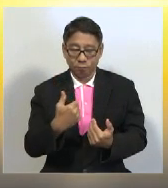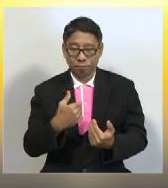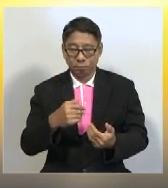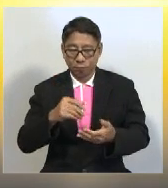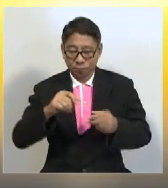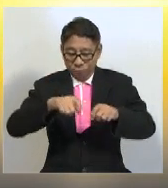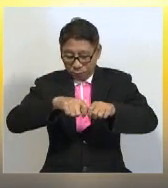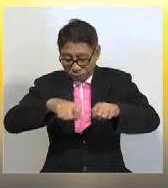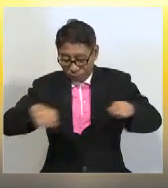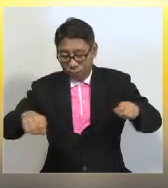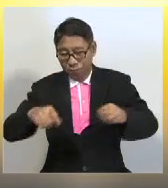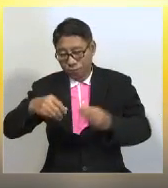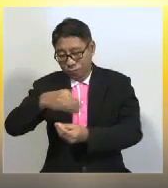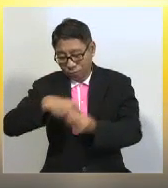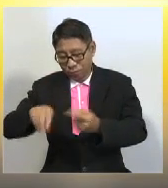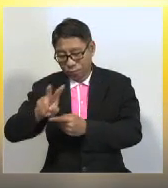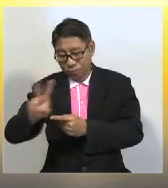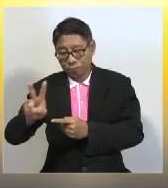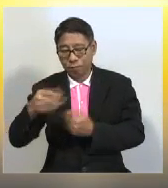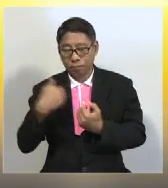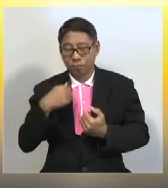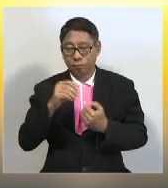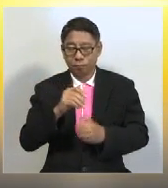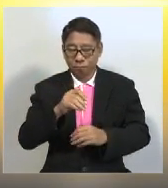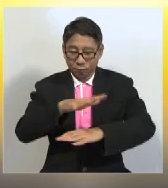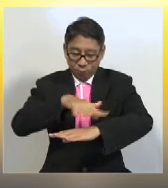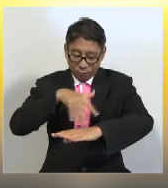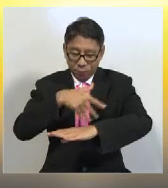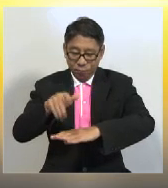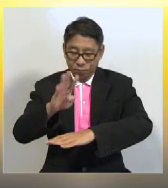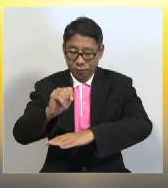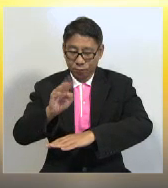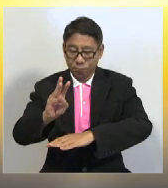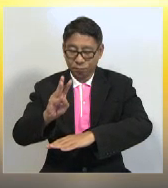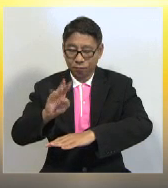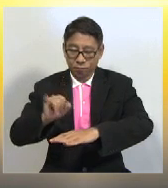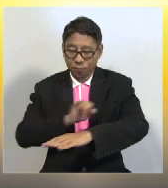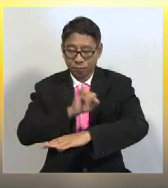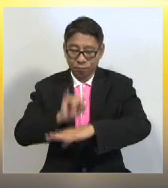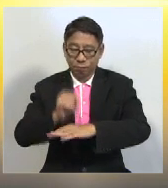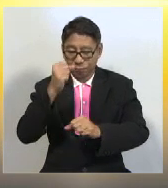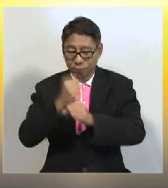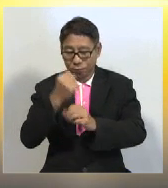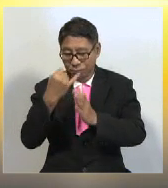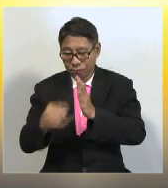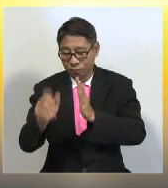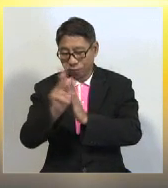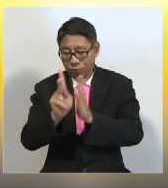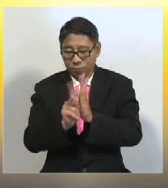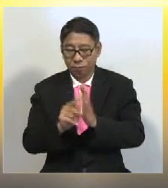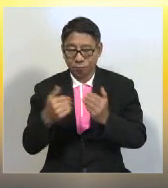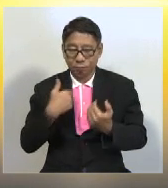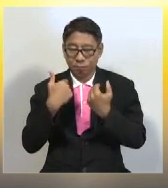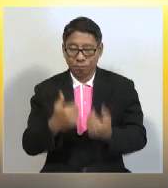ลการรังวัดรอบที่2พบมีพื้นที่อย่างน้อย46ไร่นะครับว่าเข้าข่ายรุกพื้นที่ป่าสงวนแบ่งเป็นพื้น